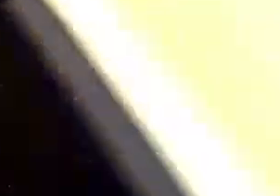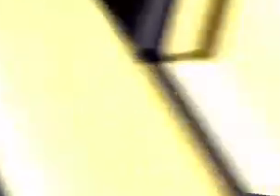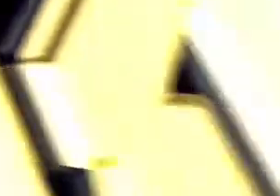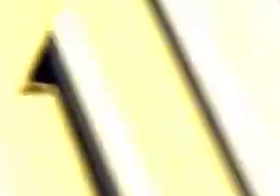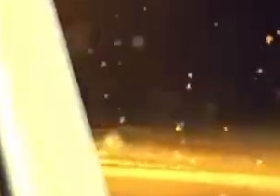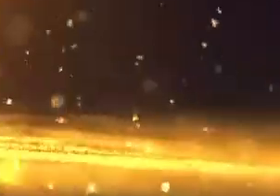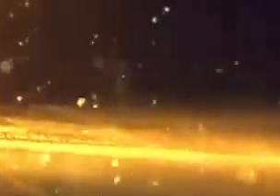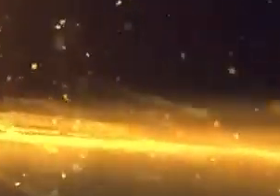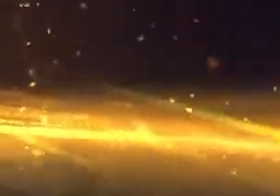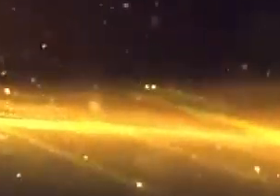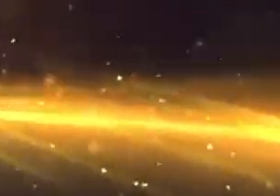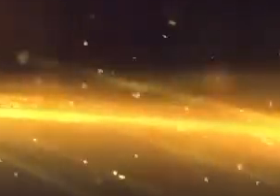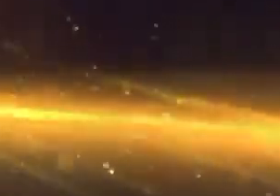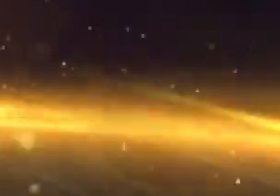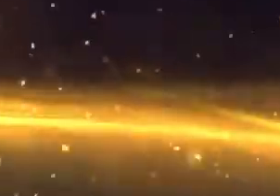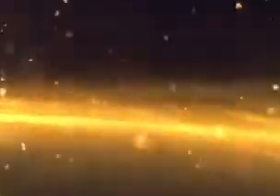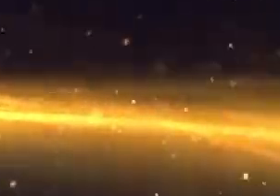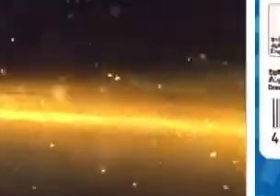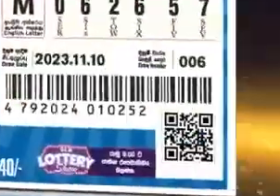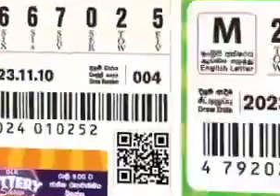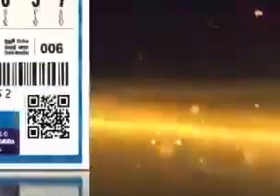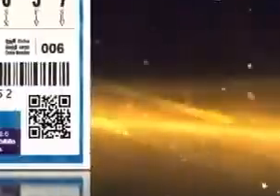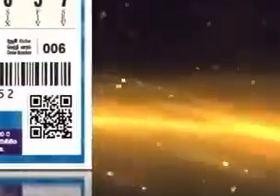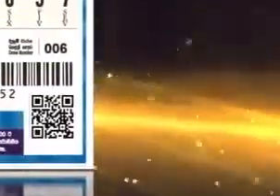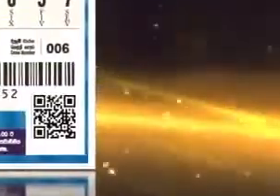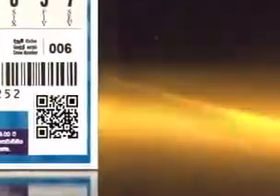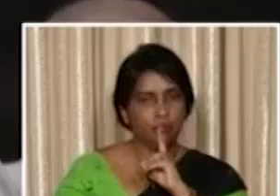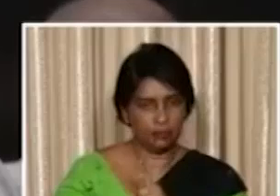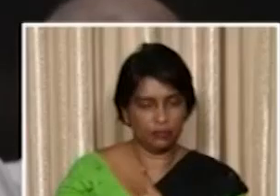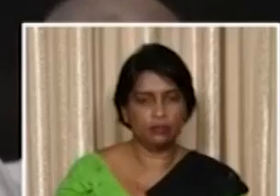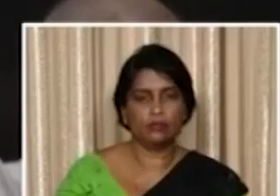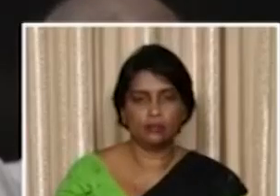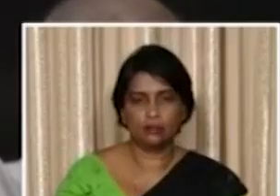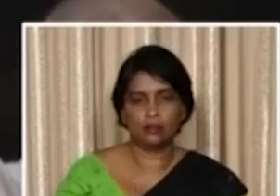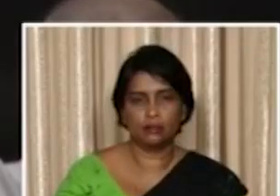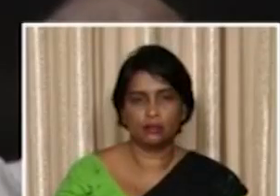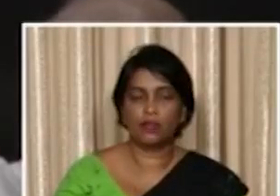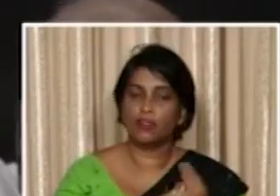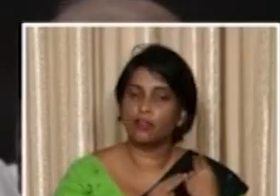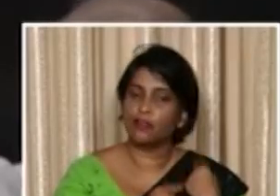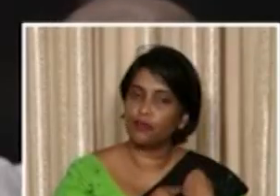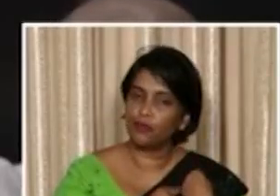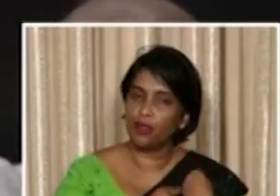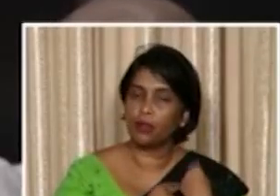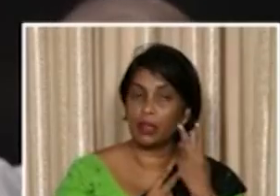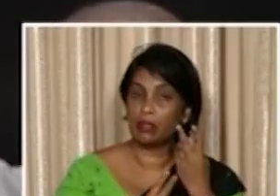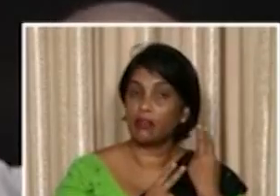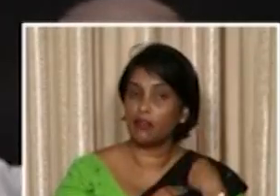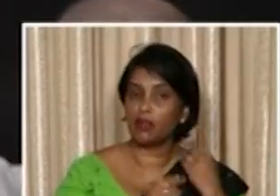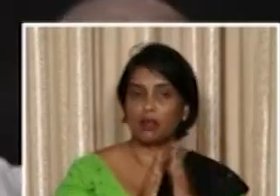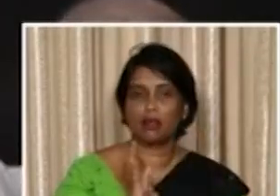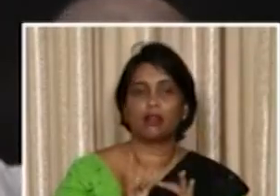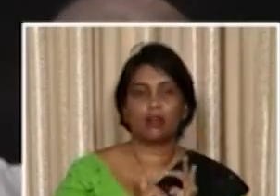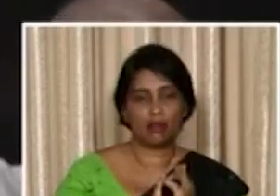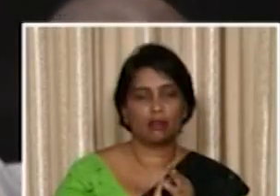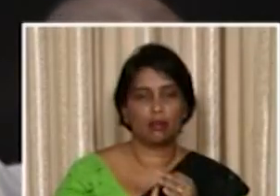කෝටිගණන් දිනුම් ගෙනෙන සැමට ජය නියත සුපිරි ධන සම්පත ඒත් මේ විෂය දෙකම බාර ඇමති හැටියට